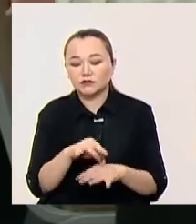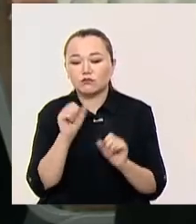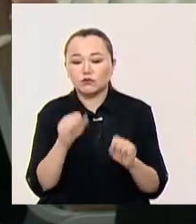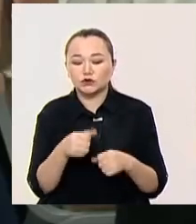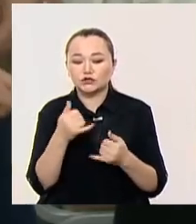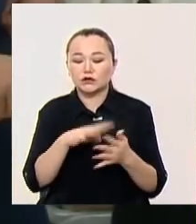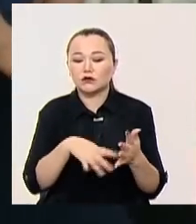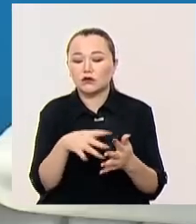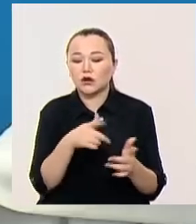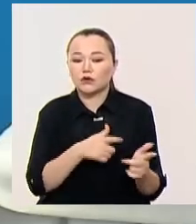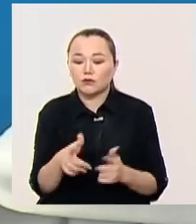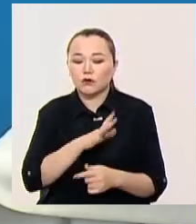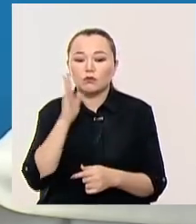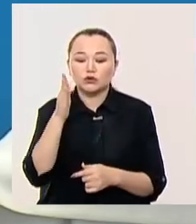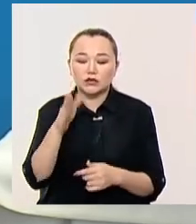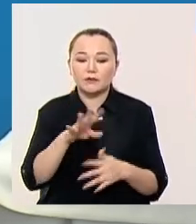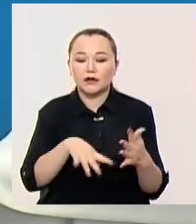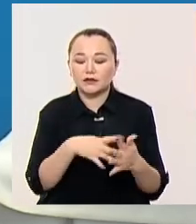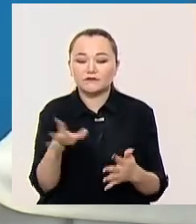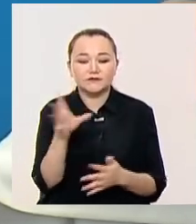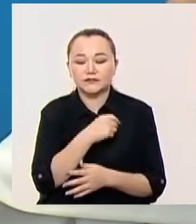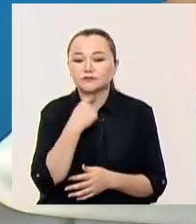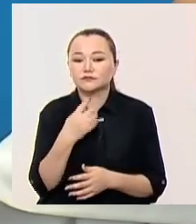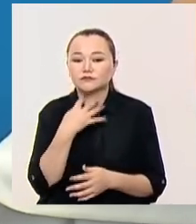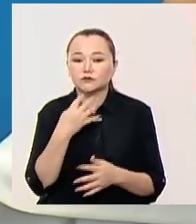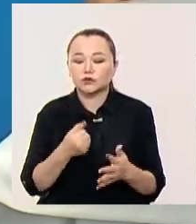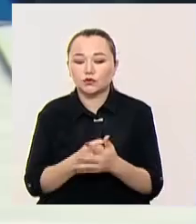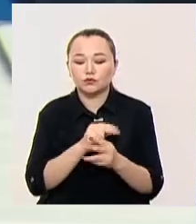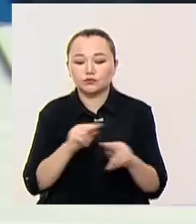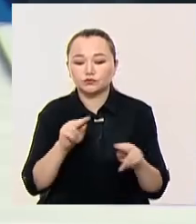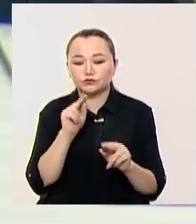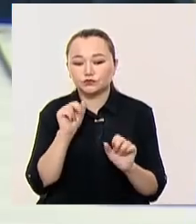жобаны әзірлеушілер болашақта бағдарлама барлық бастауыш сыныптарына оқытылуы